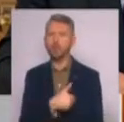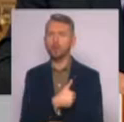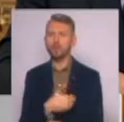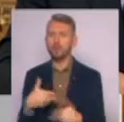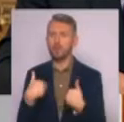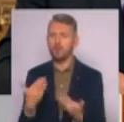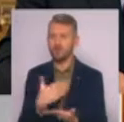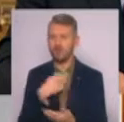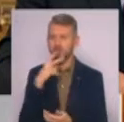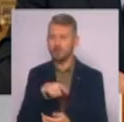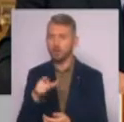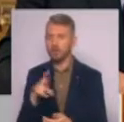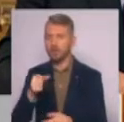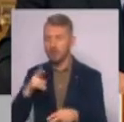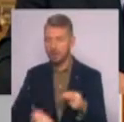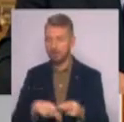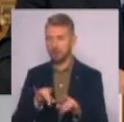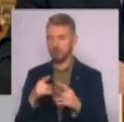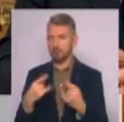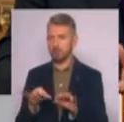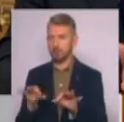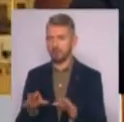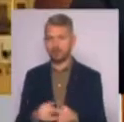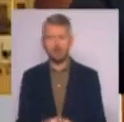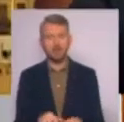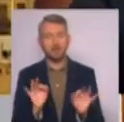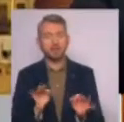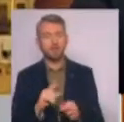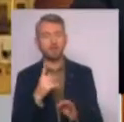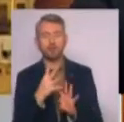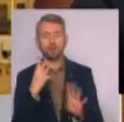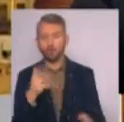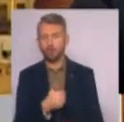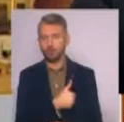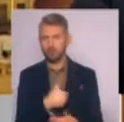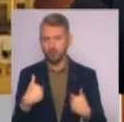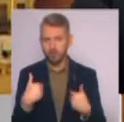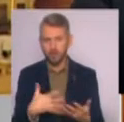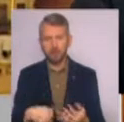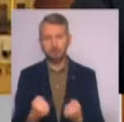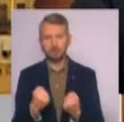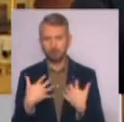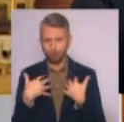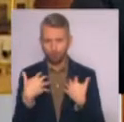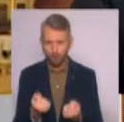нашим глядачам на завершенні нашої передачі? Ну, звісно, в першу чергу побажати всім міцного